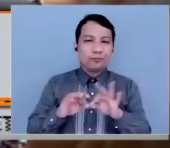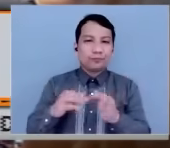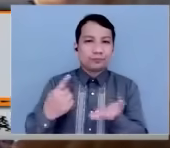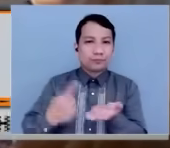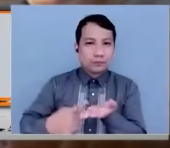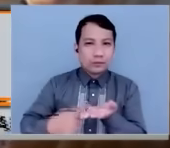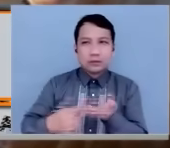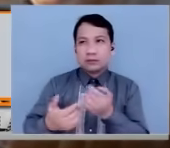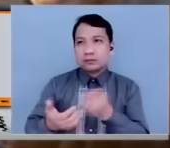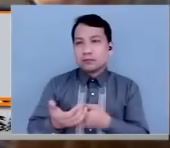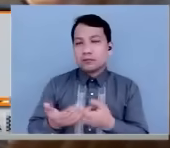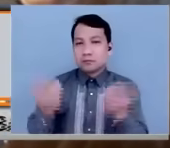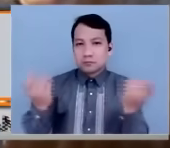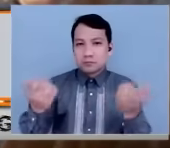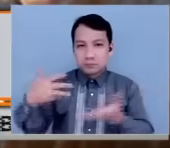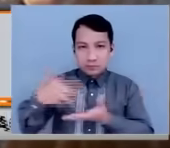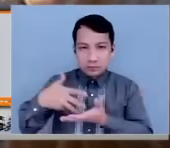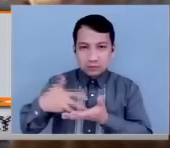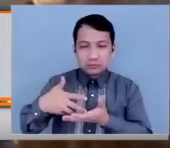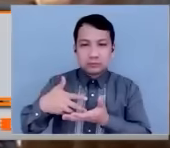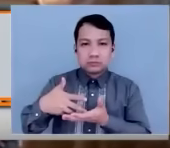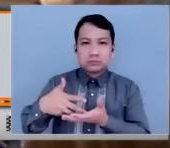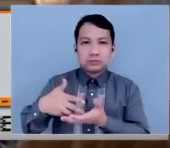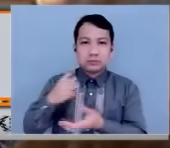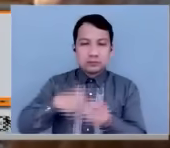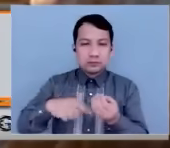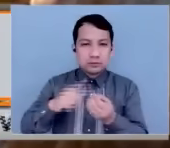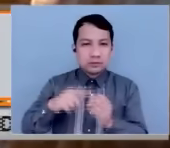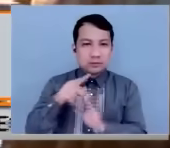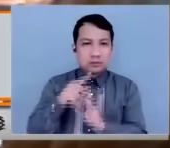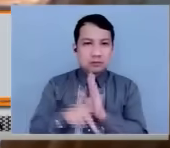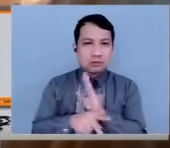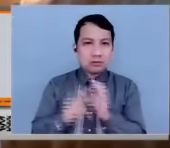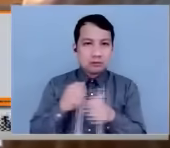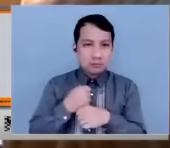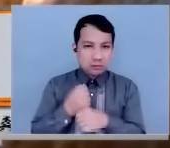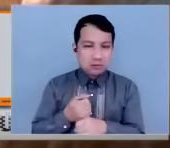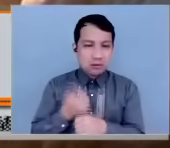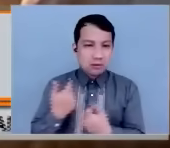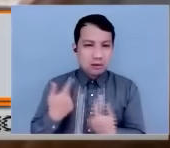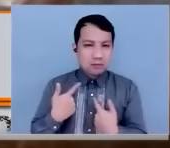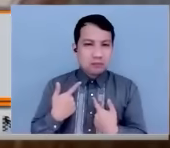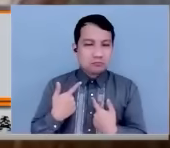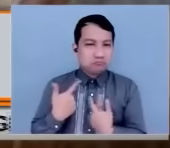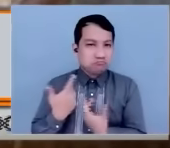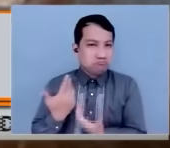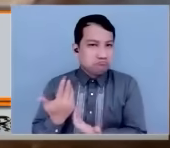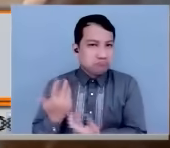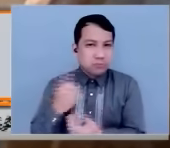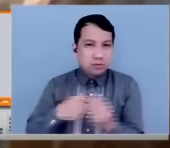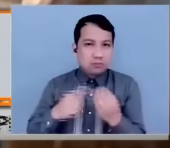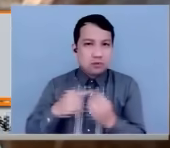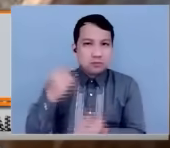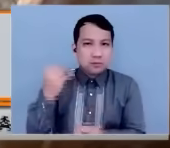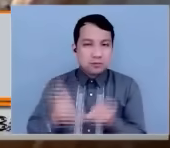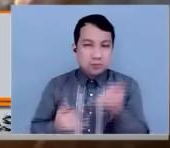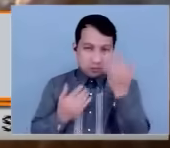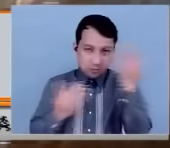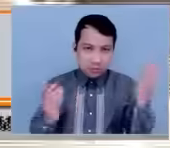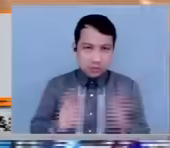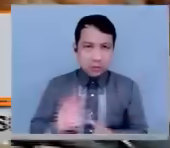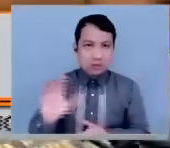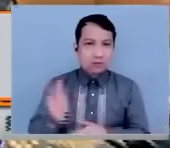na napag-aaralan husto ang ating mga pulisiya na sa ganoon ay sa huli ang taong bayan ang panalo